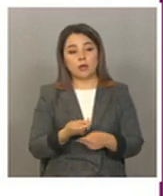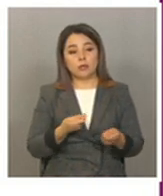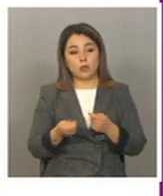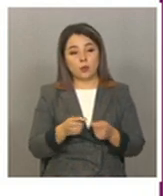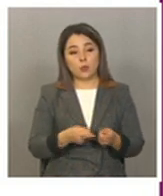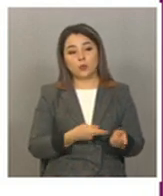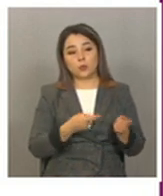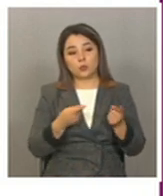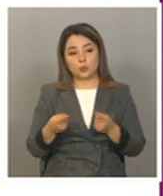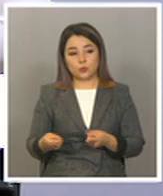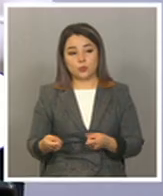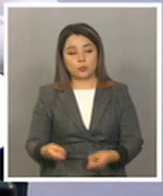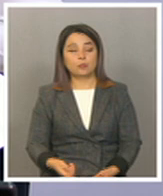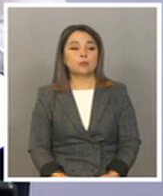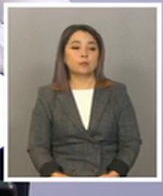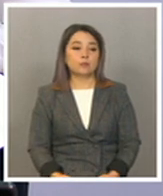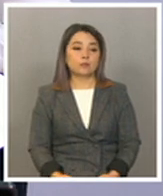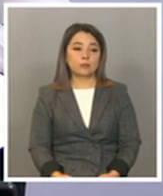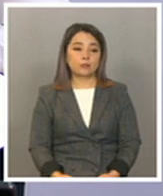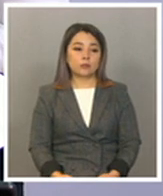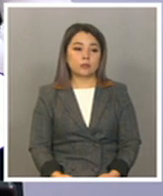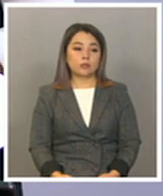көшу.